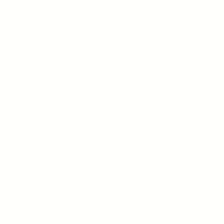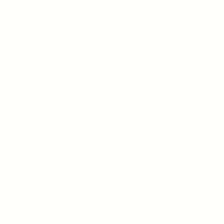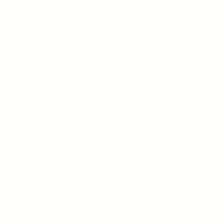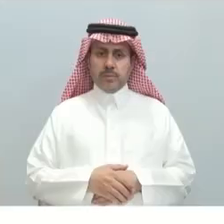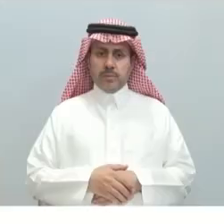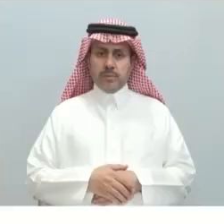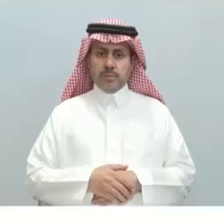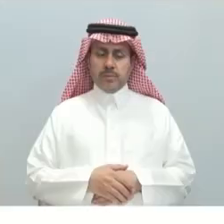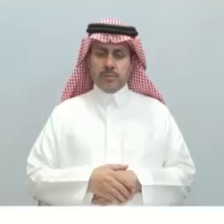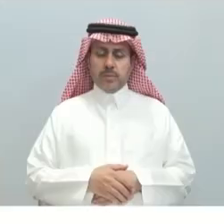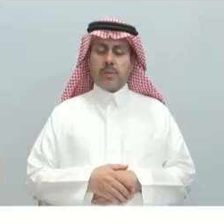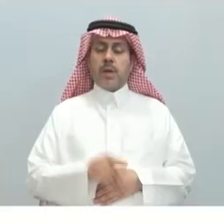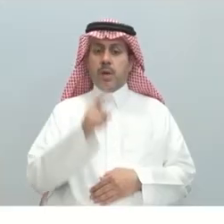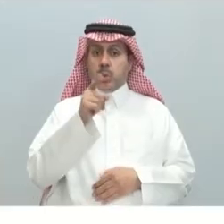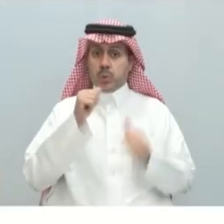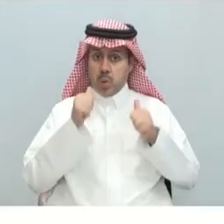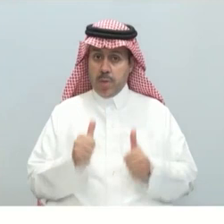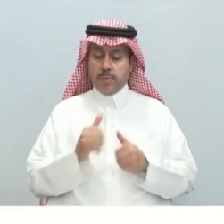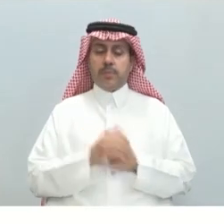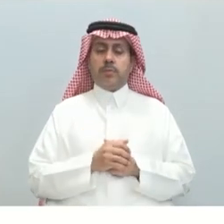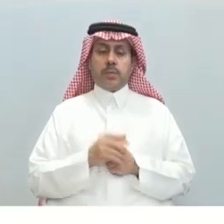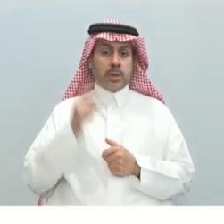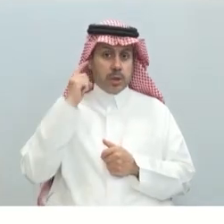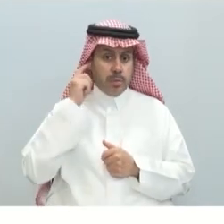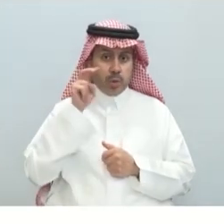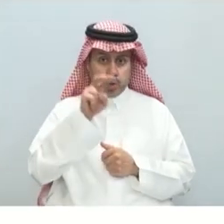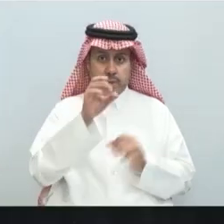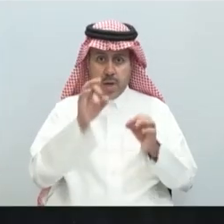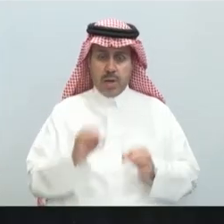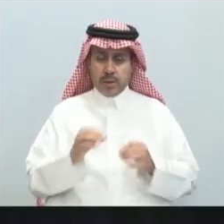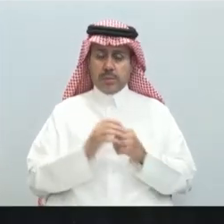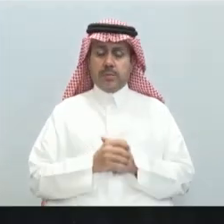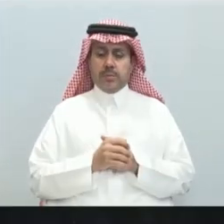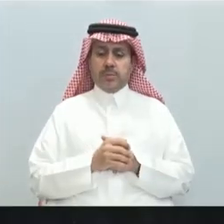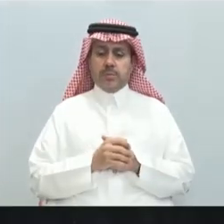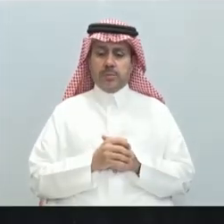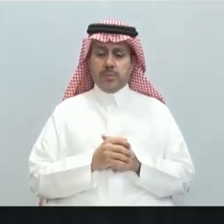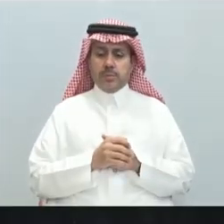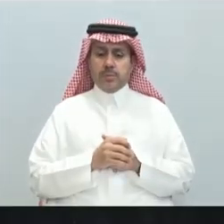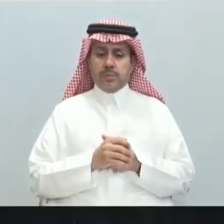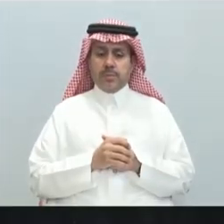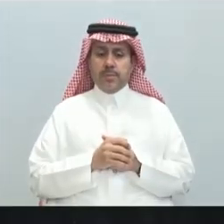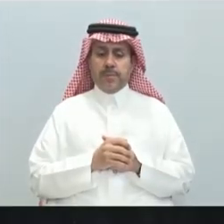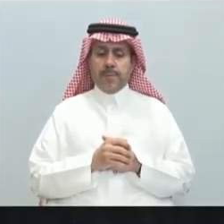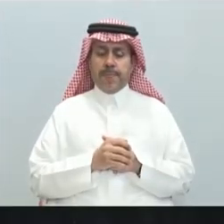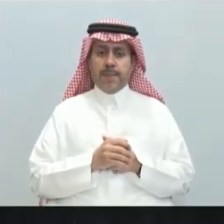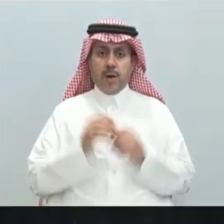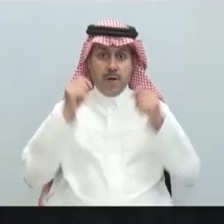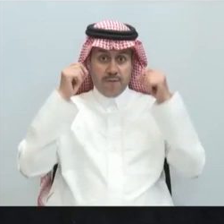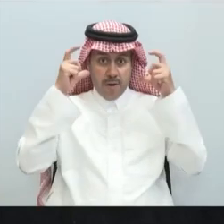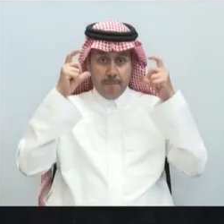مهتدون ايها الطلاب والطالبات استم استمعنا بحمد الله تعالى الى الايات الكريمات ووقفنا